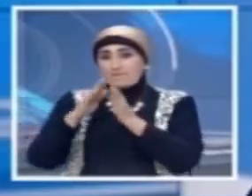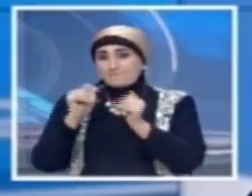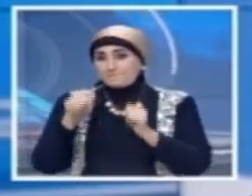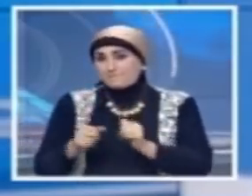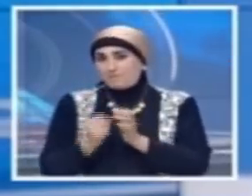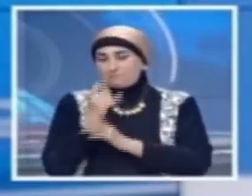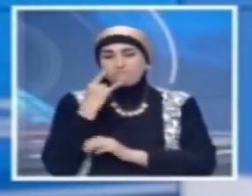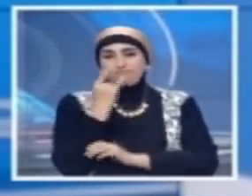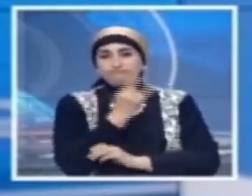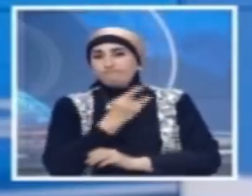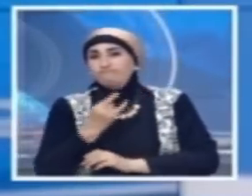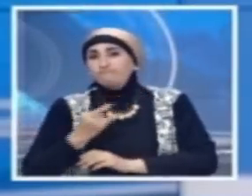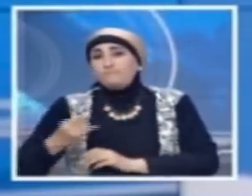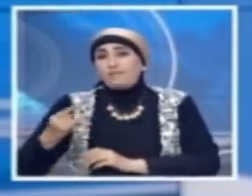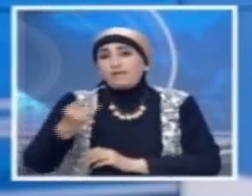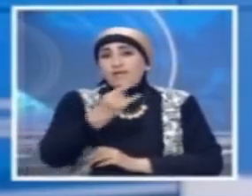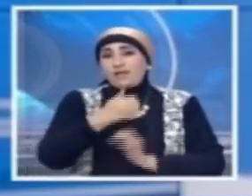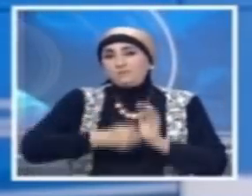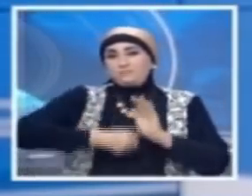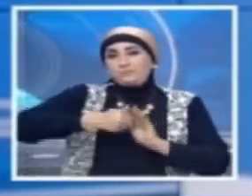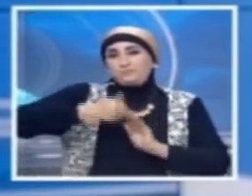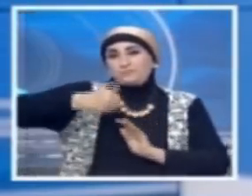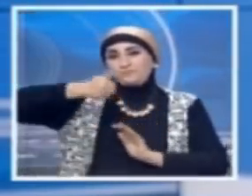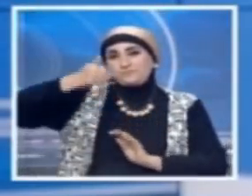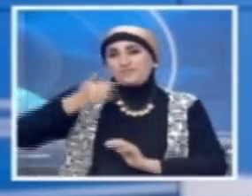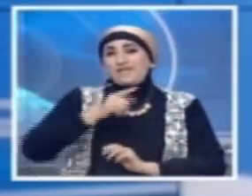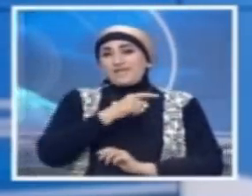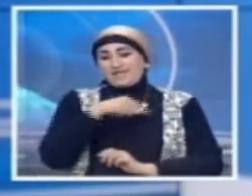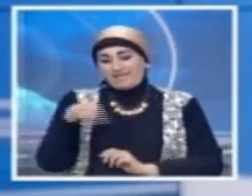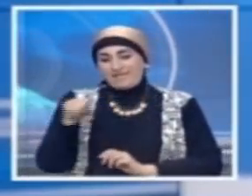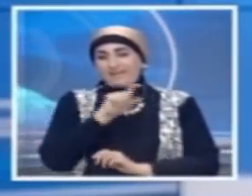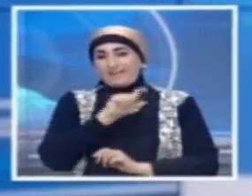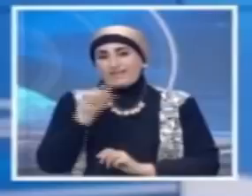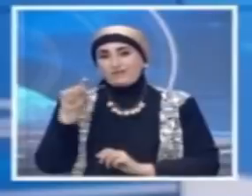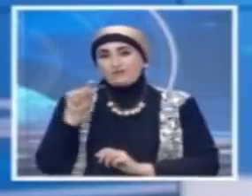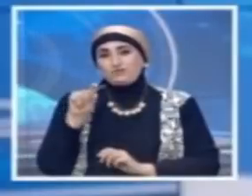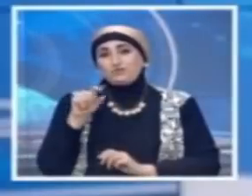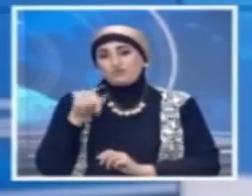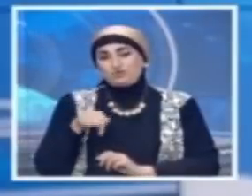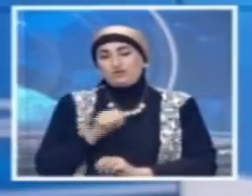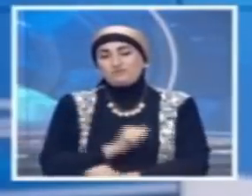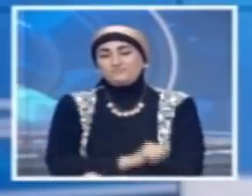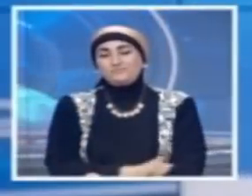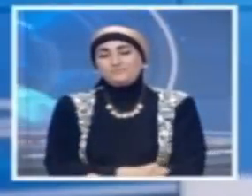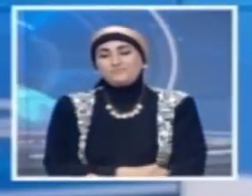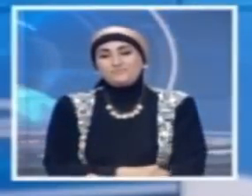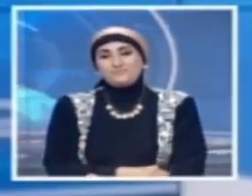الحملات الأمنية، ما أسفر عن تحقيق النتائج الإيجابية التالية خلال شهر.